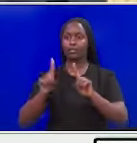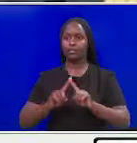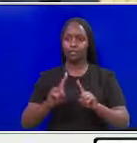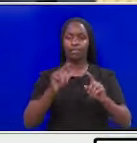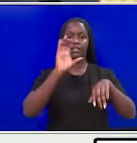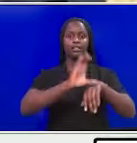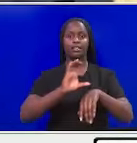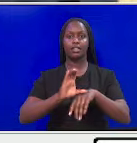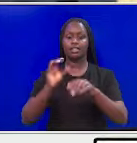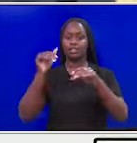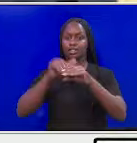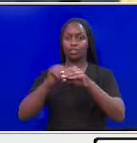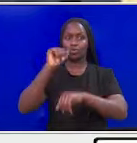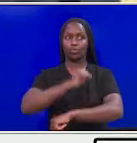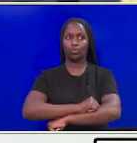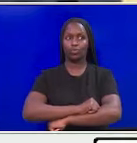hiyo.